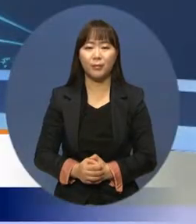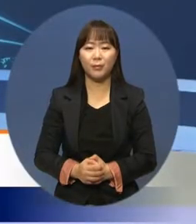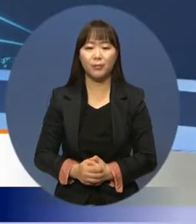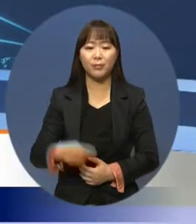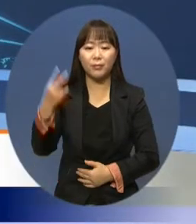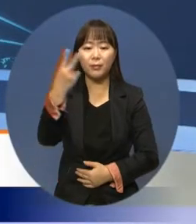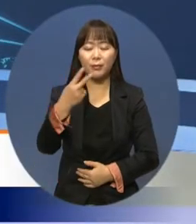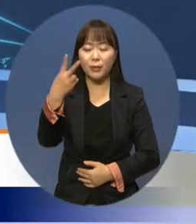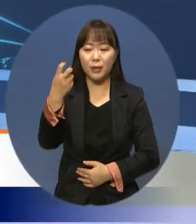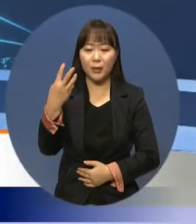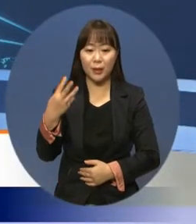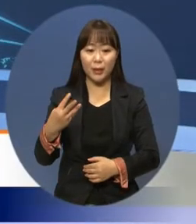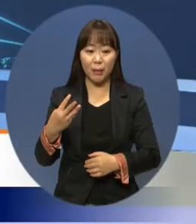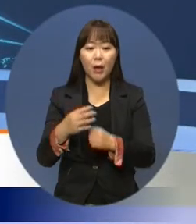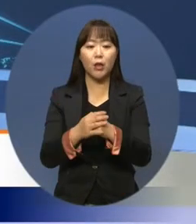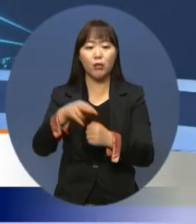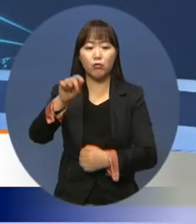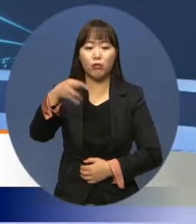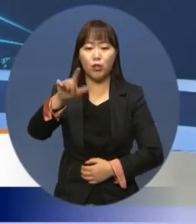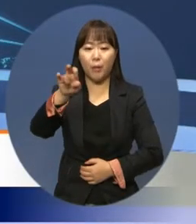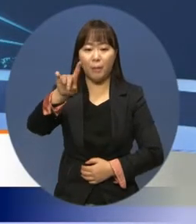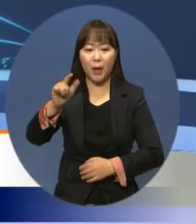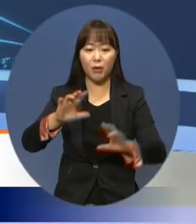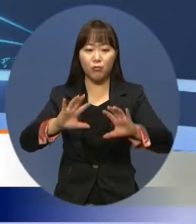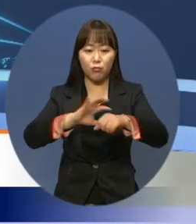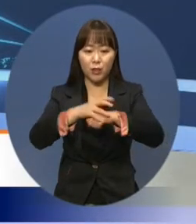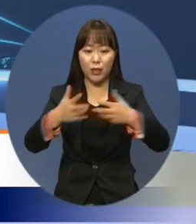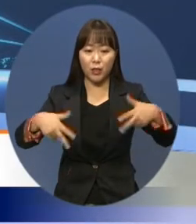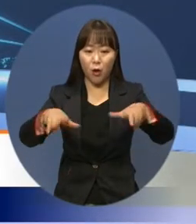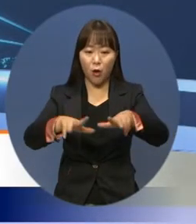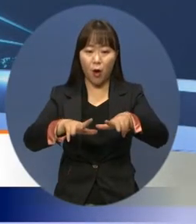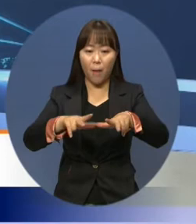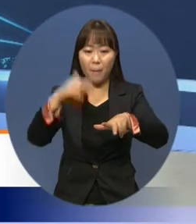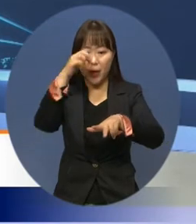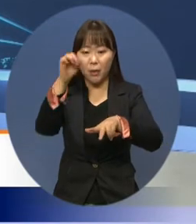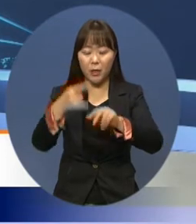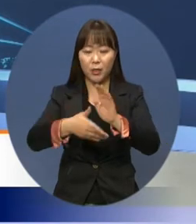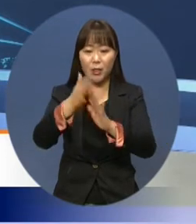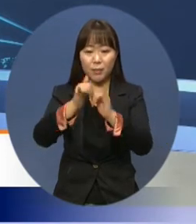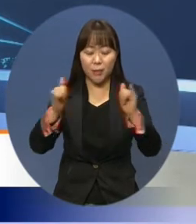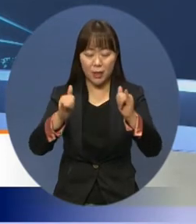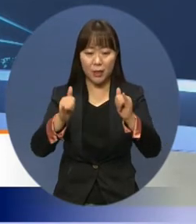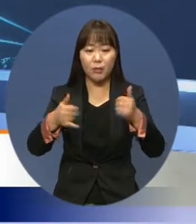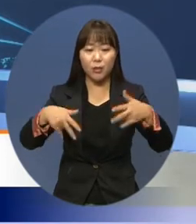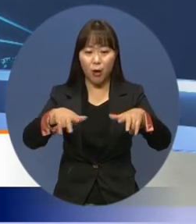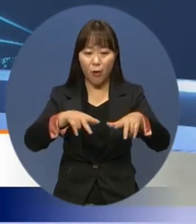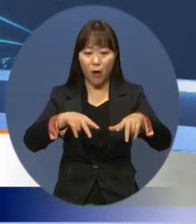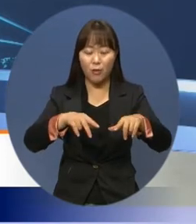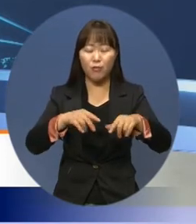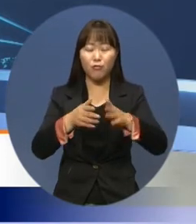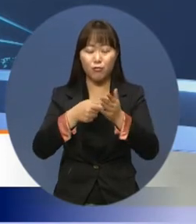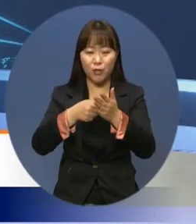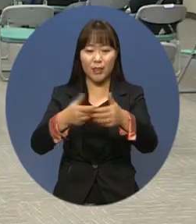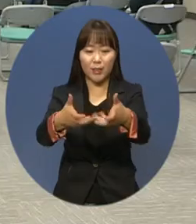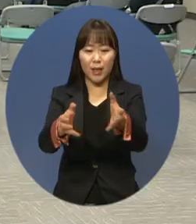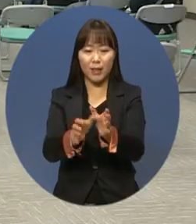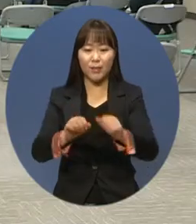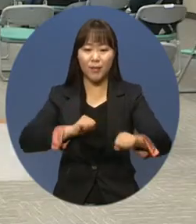2013 순천만 국제 정원 박람회 시민 정원 추진단 의 활동 본격화 에 나섰습니다